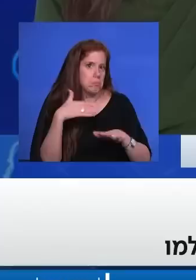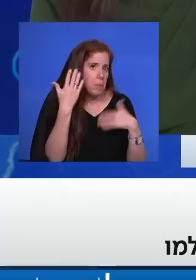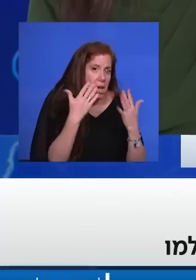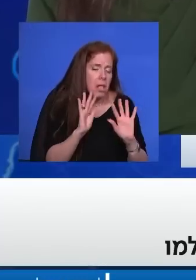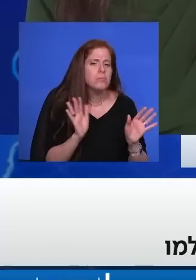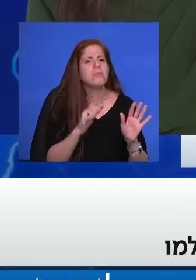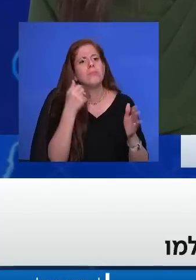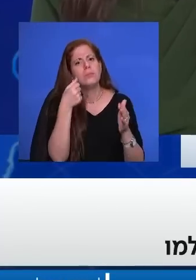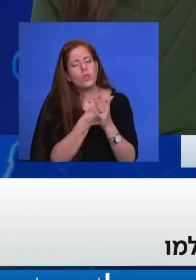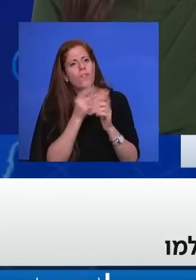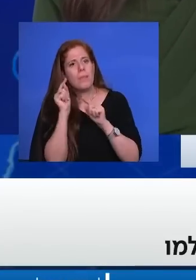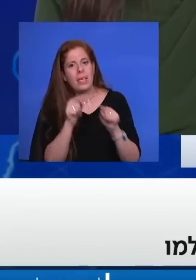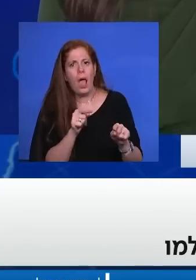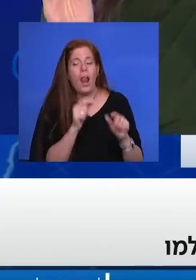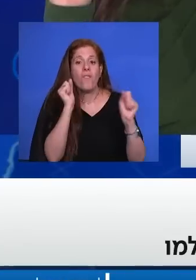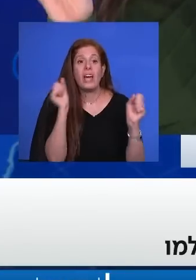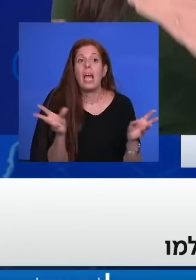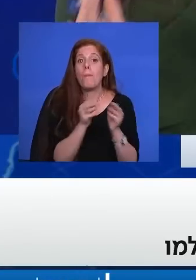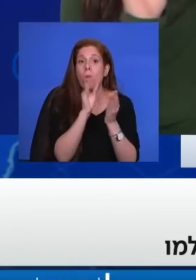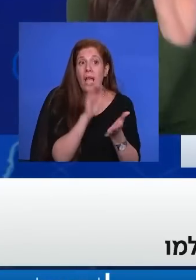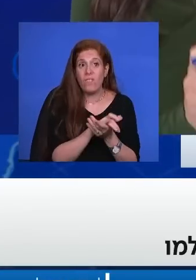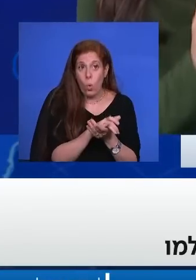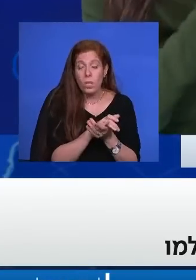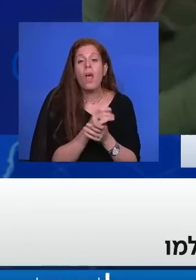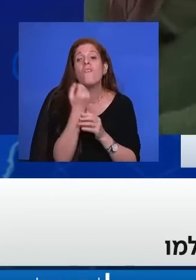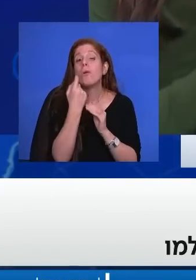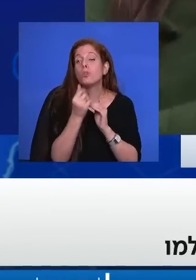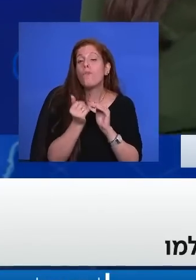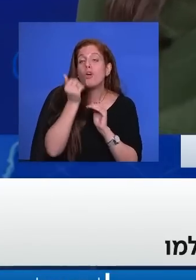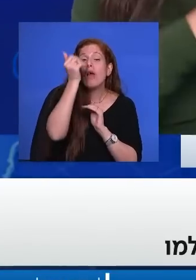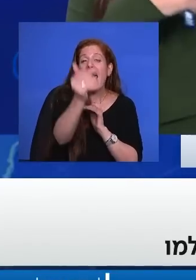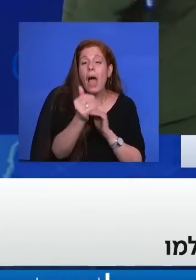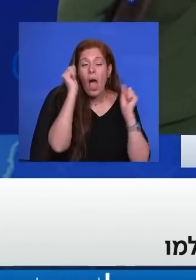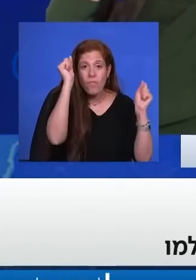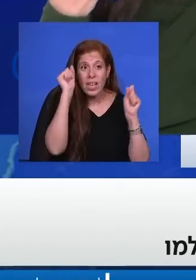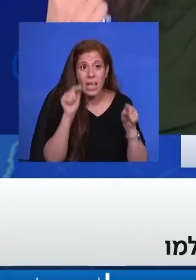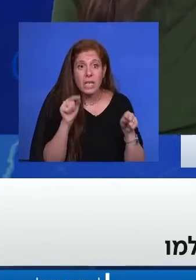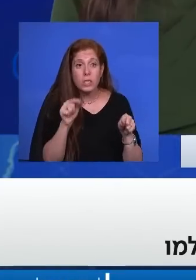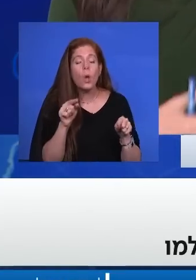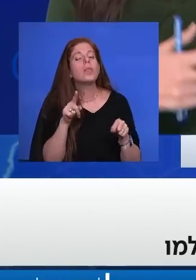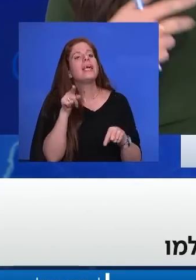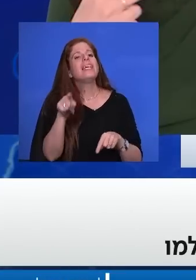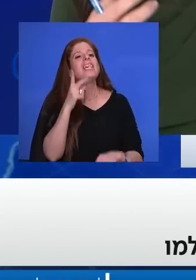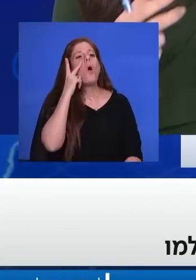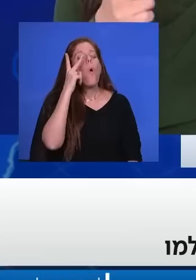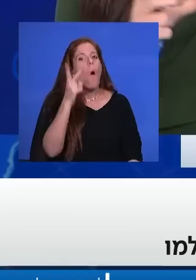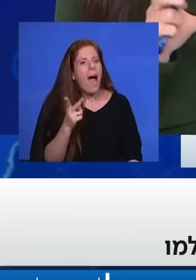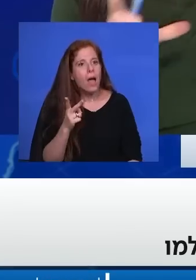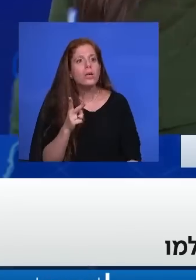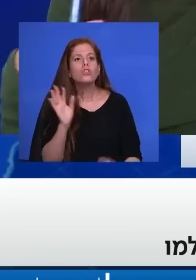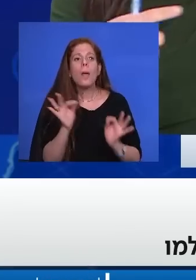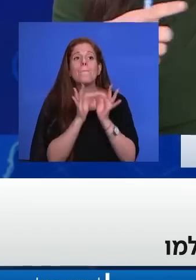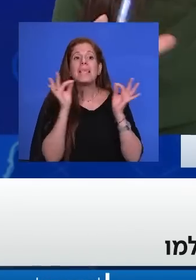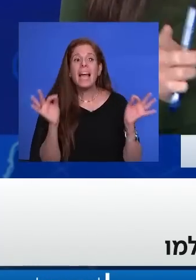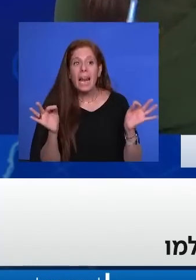מגיעה להפגנה הזאת עם עוד כמה חברות, ובשבועות שלאחר ההפגנה הזאת, היא רואה שמתחילים